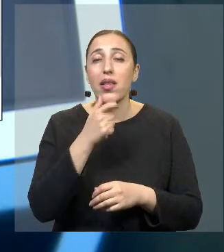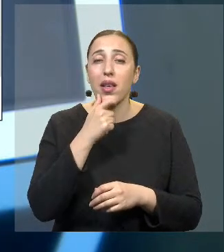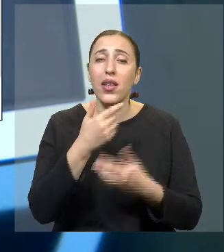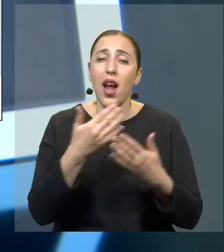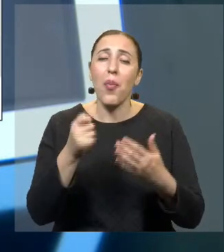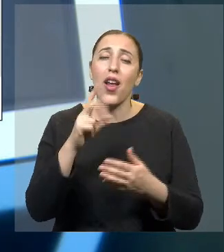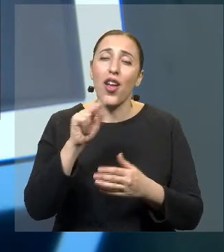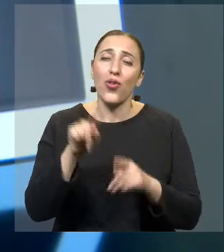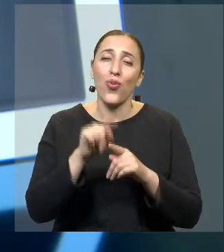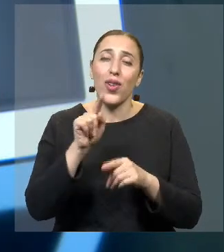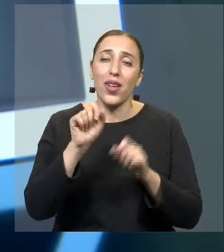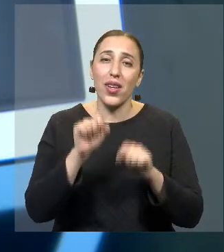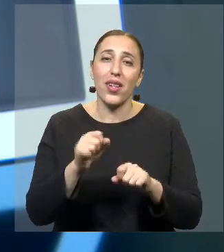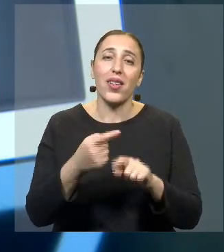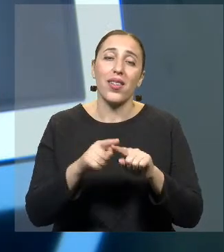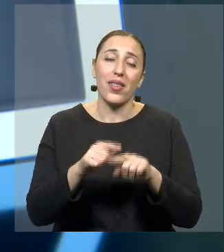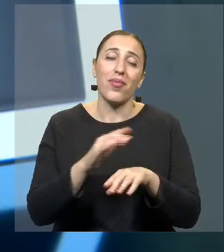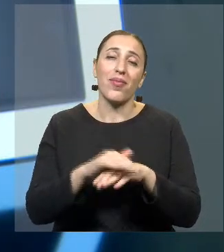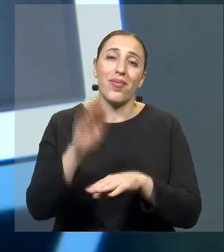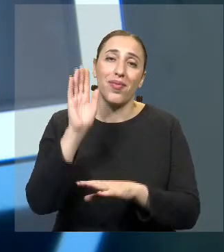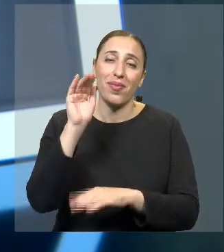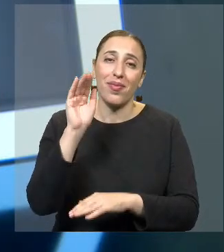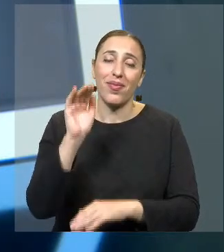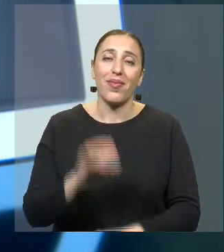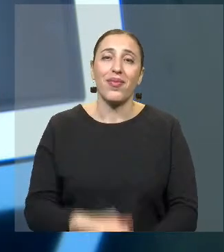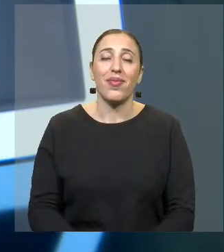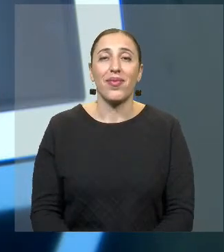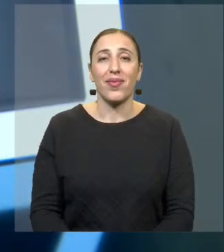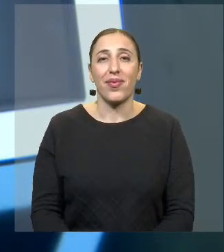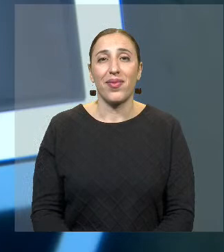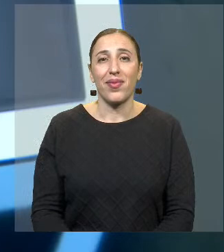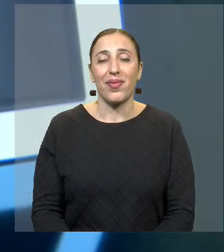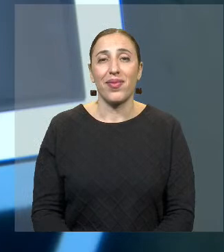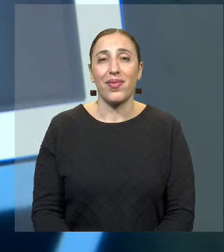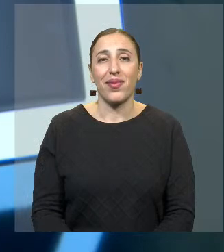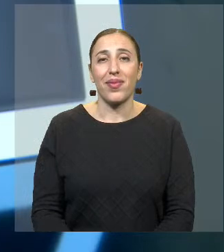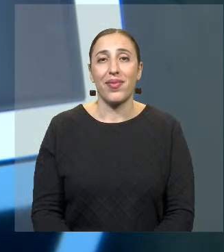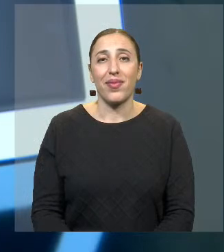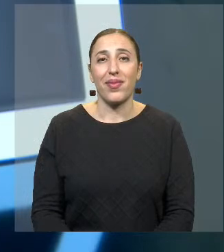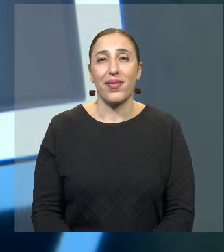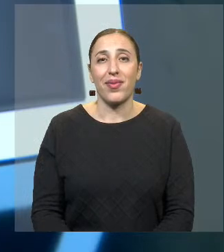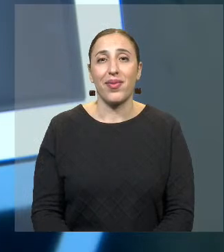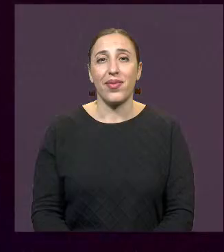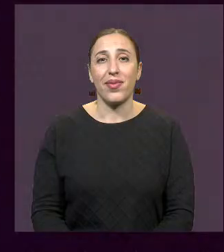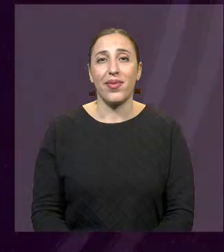մեր սոցելական հարթակները ժամի համար այսքան նեինք նխատես էլ հաջորդ ողարկումը 200-ոյն։